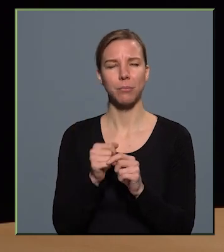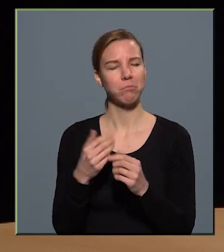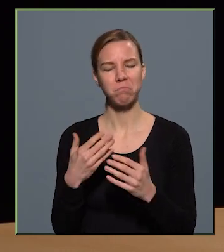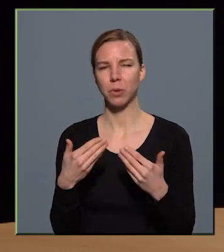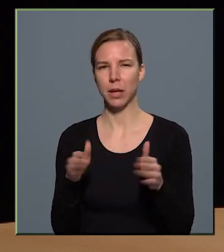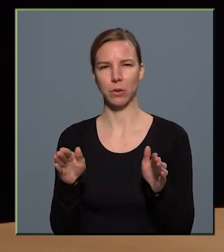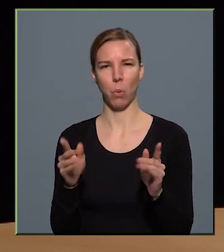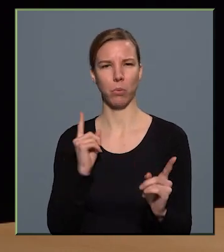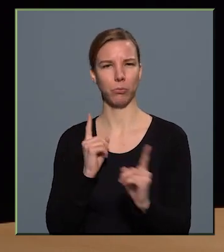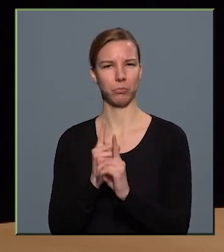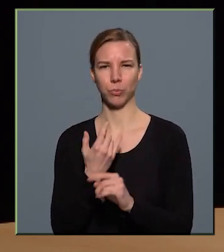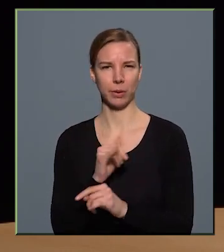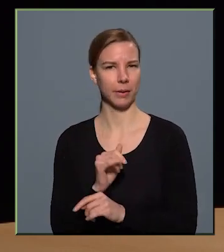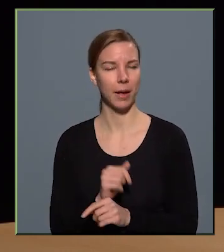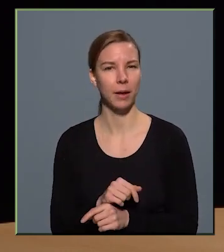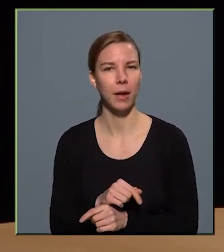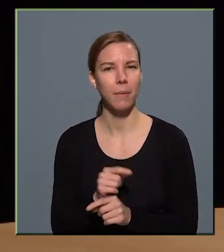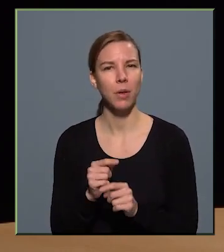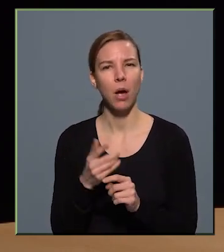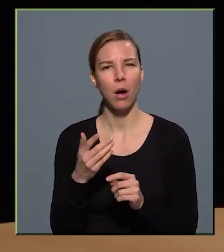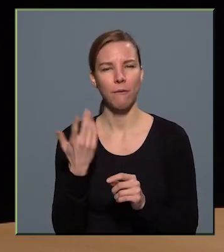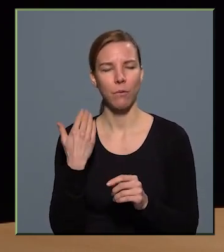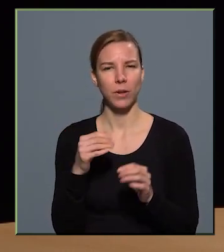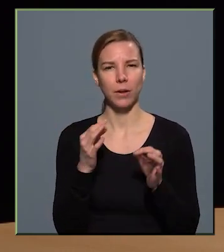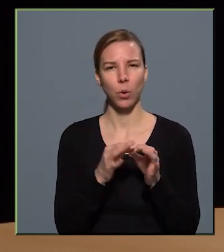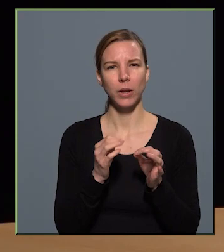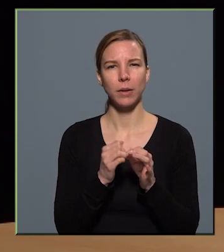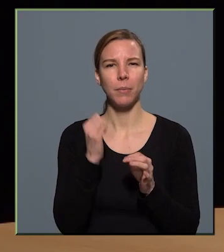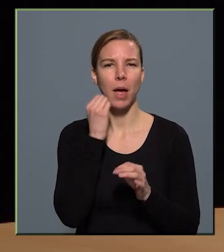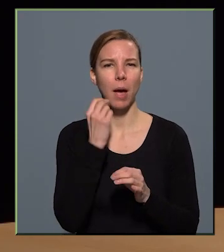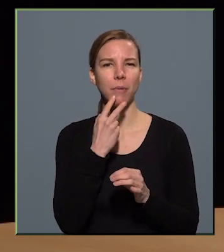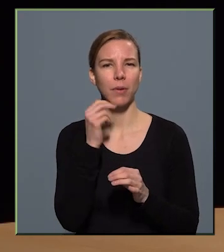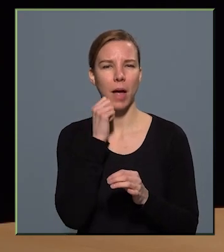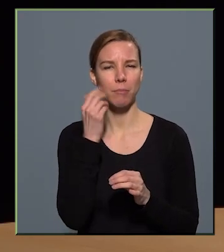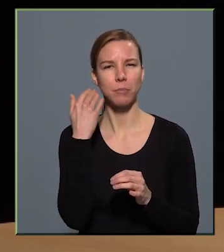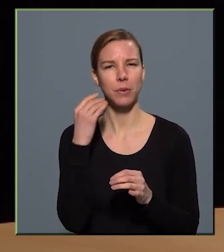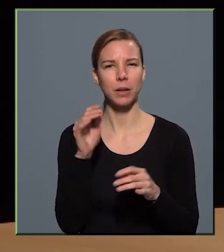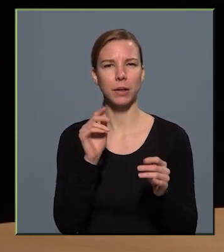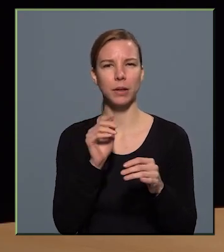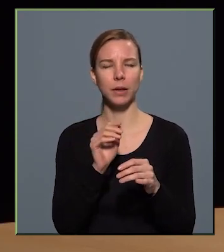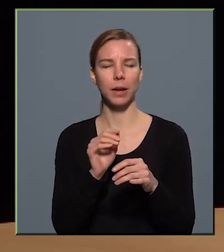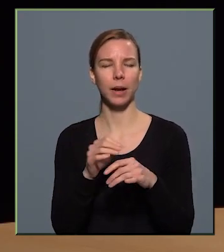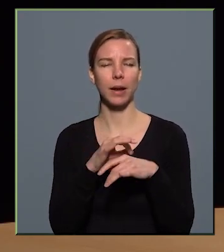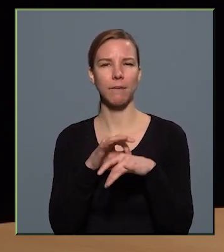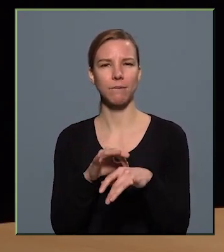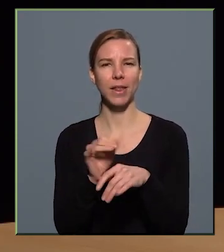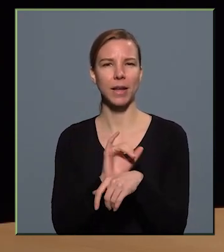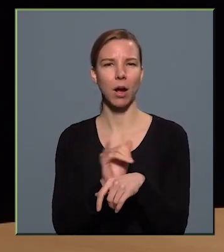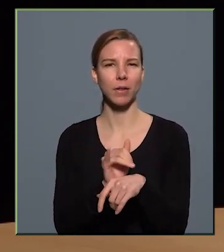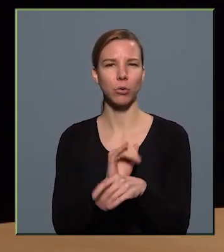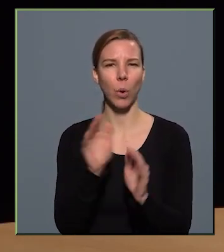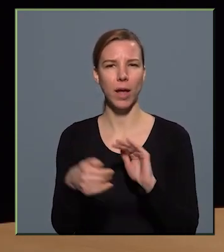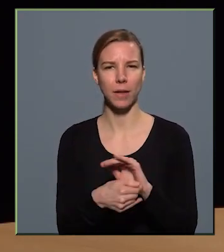mindenki. Tehát, hogy én emlékszem, hogy van egy történetem, az MVM-nek az akkori vezérigazgatója, vezérigazgató helyettese, bocsánat,